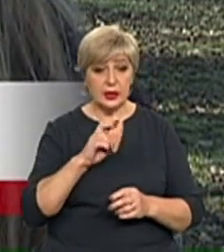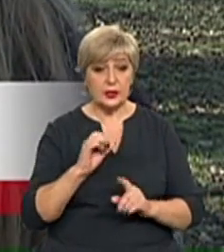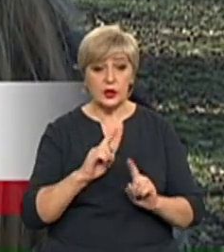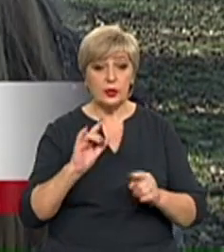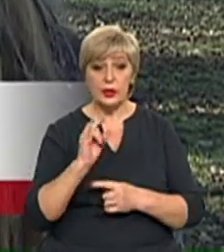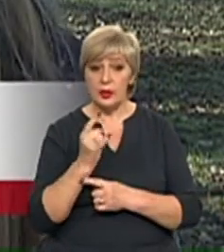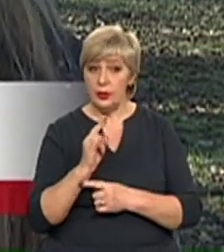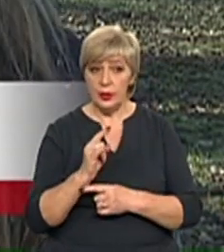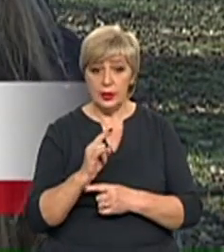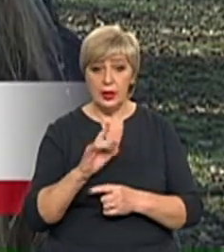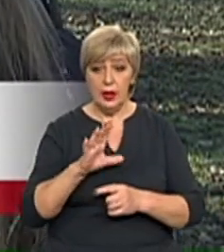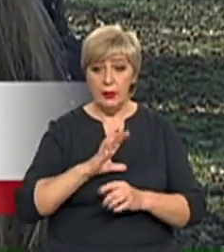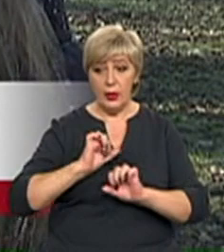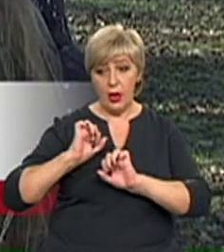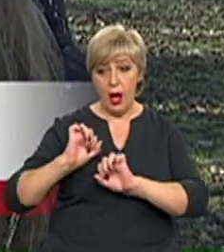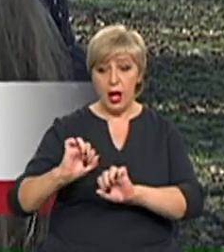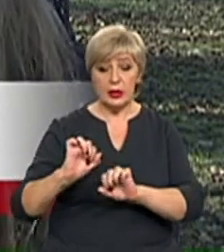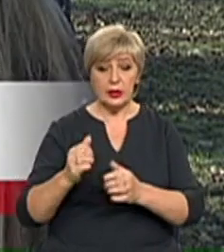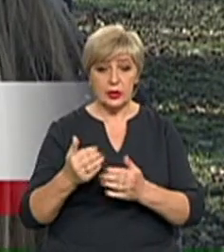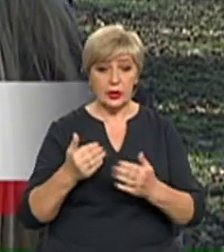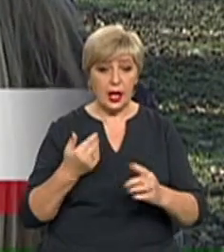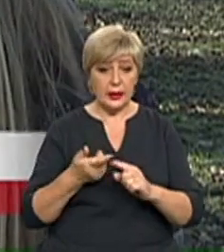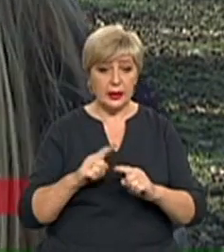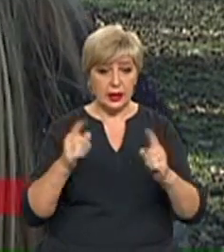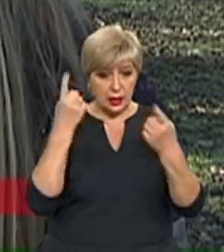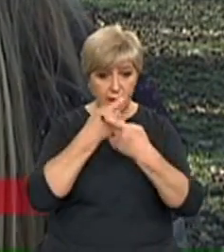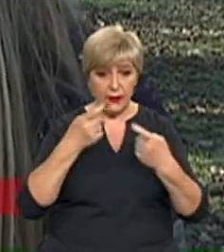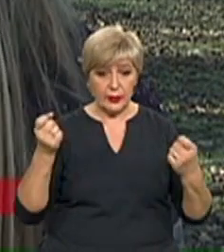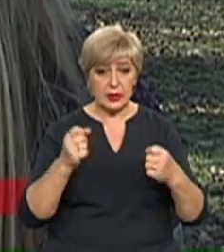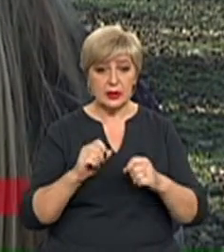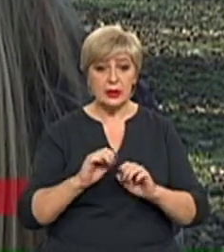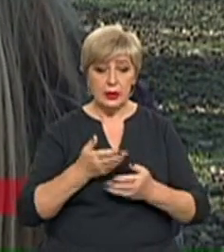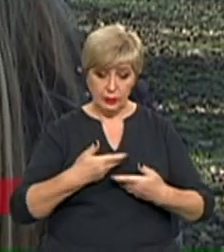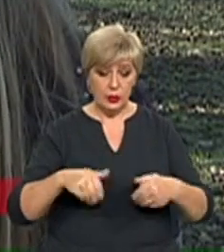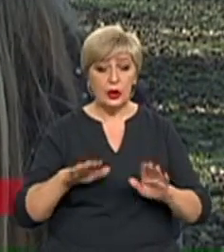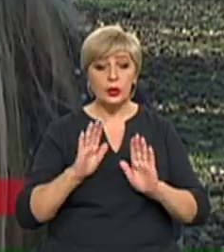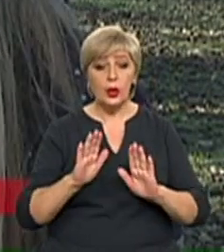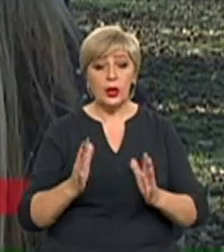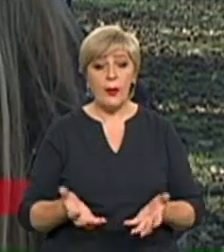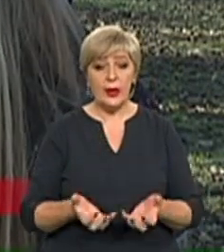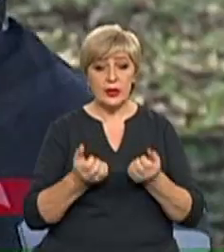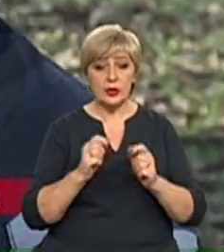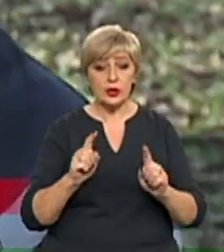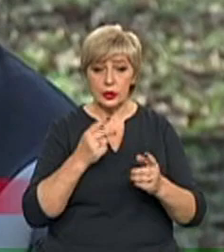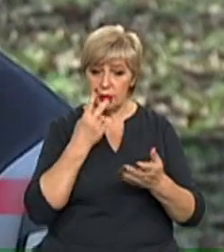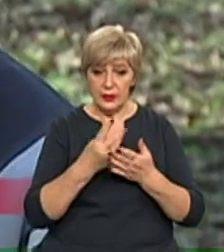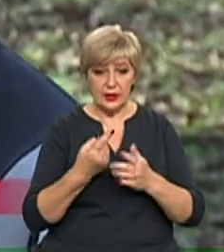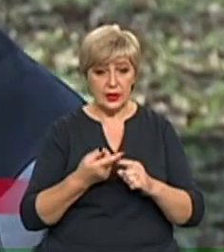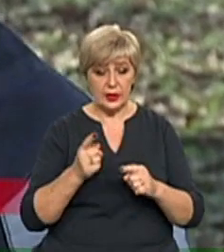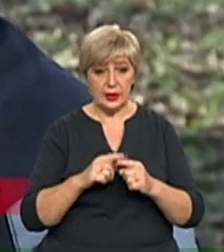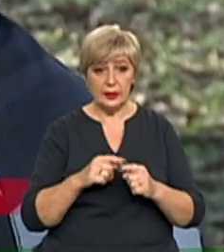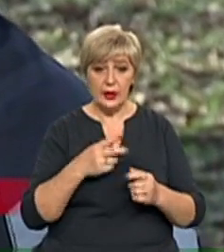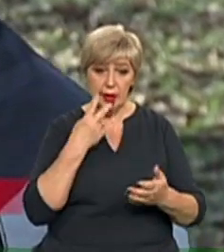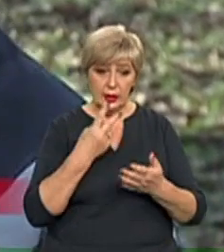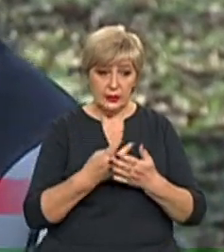принципі, була обмежена від цієї інформації. Тобто ми тільки підтримуємо, щоб він не бачив цього. Він бачить,